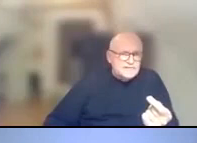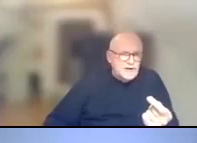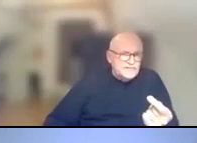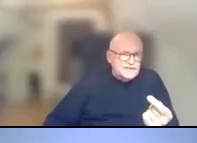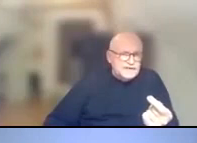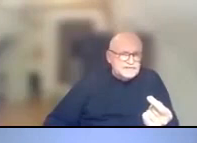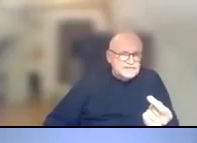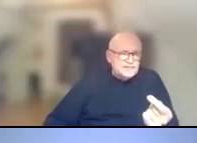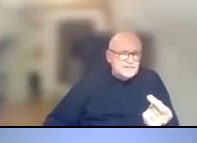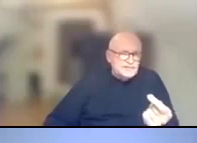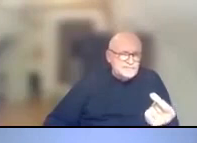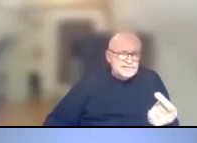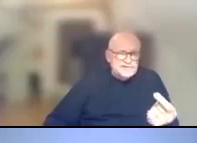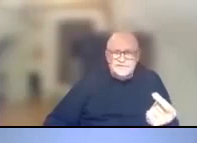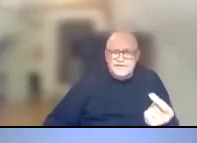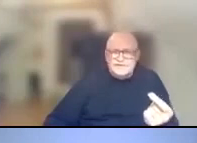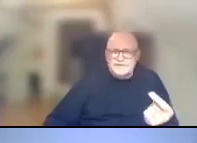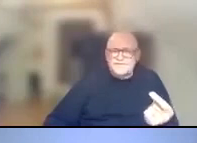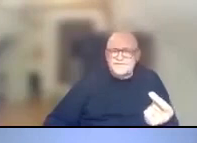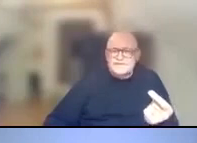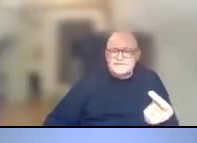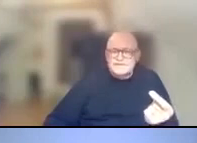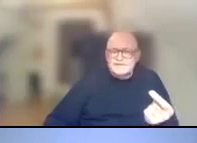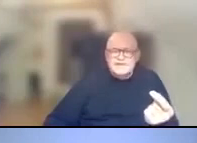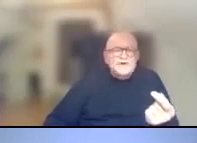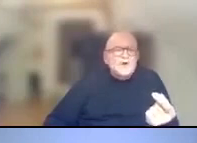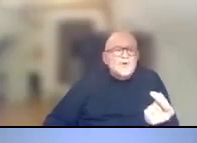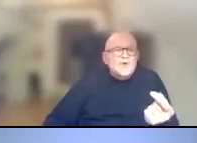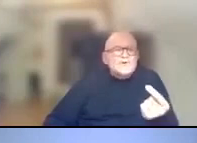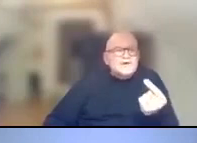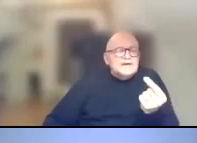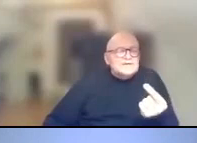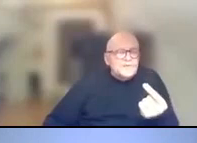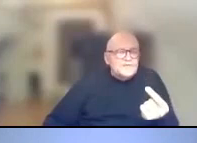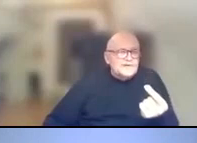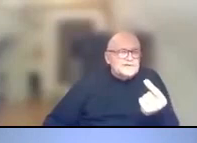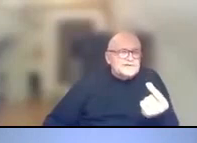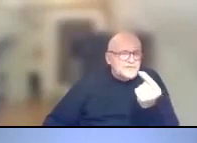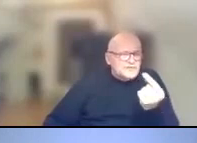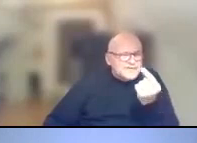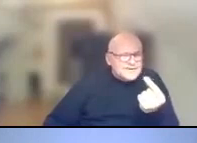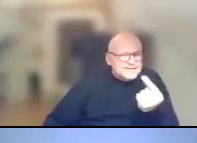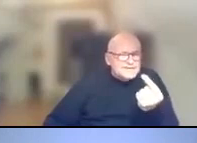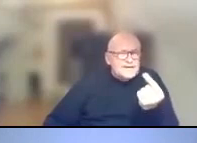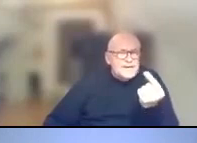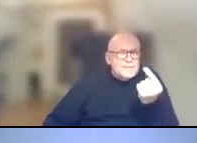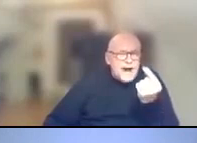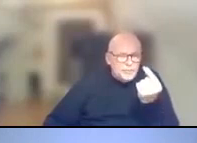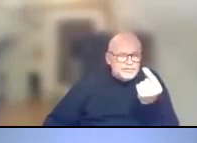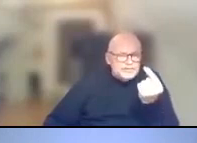Helfers auf die Leidenssituation des Patienten weiter verfinstert. Und insofern ist das von den